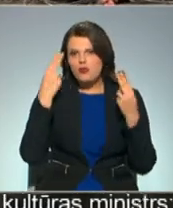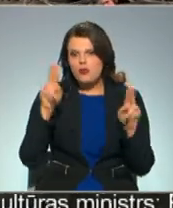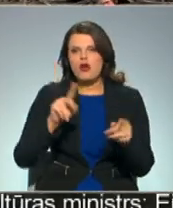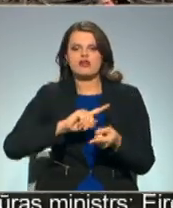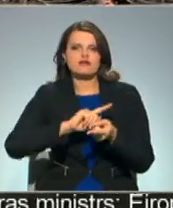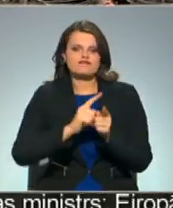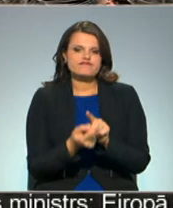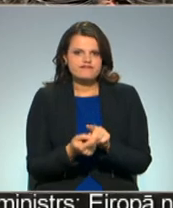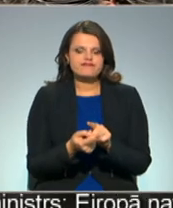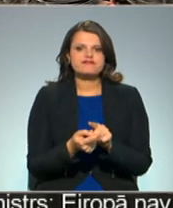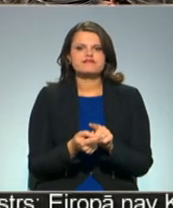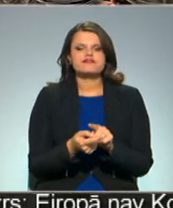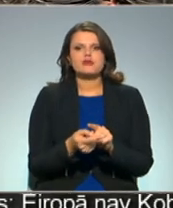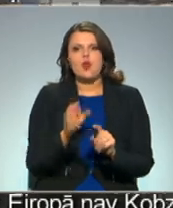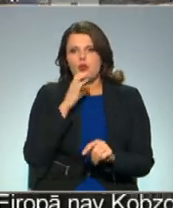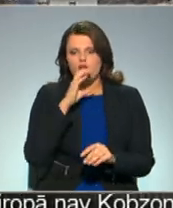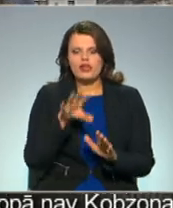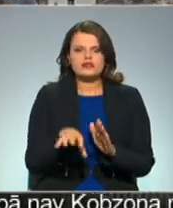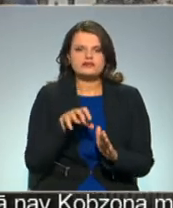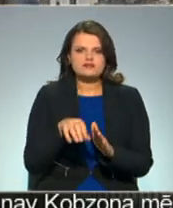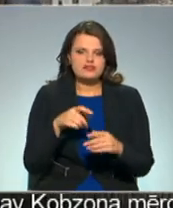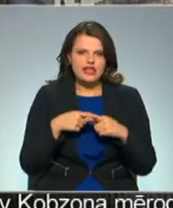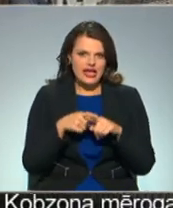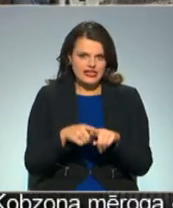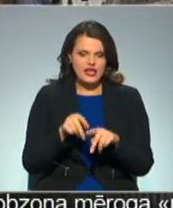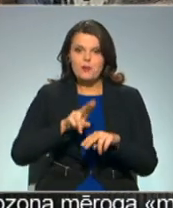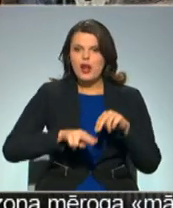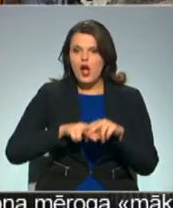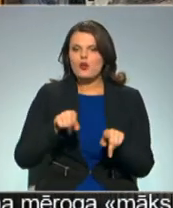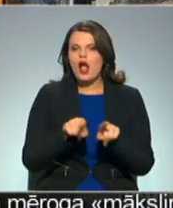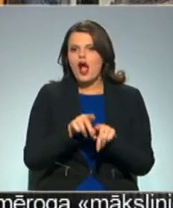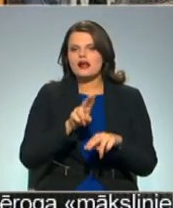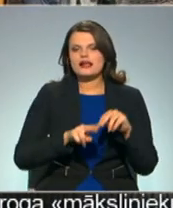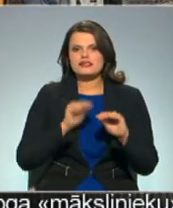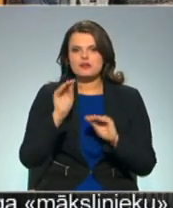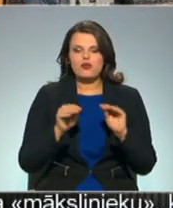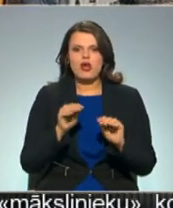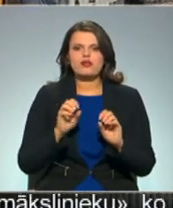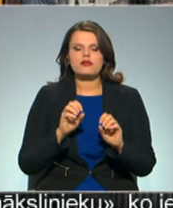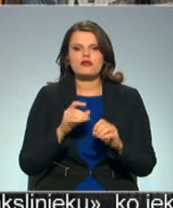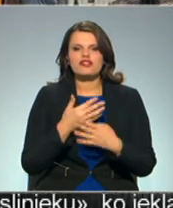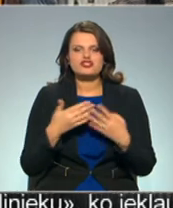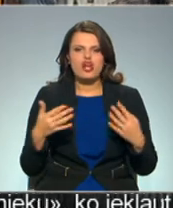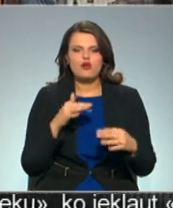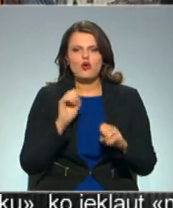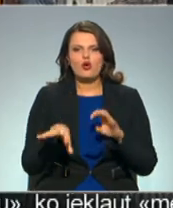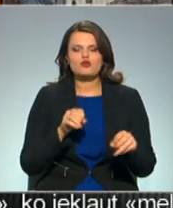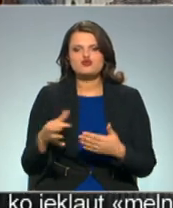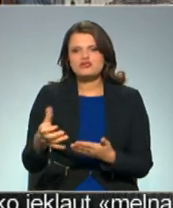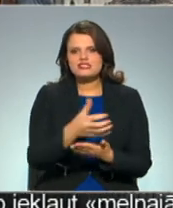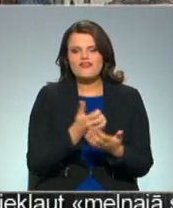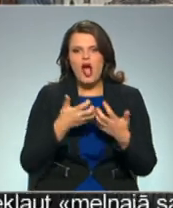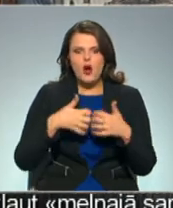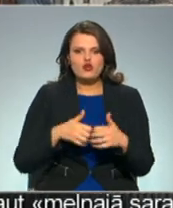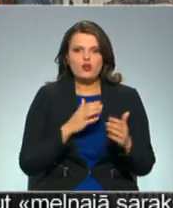kāda hidrotehniskā ietaise. Plānots arī izbūvēt gružu savākšanu automātiskā režīmā. Visu